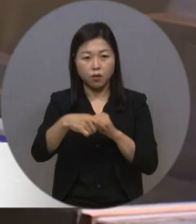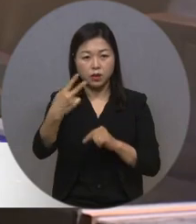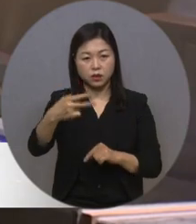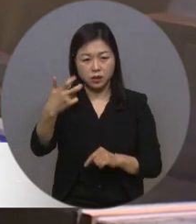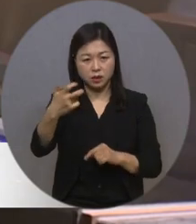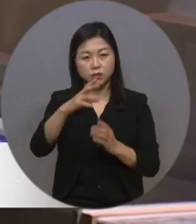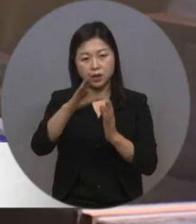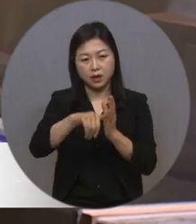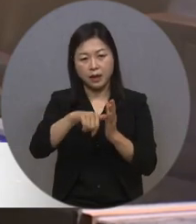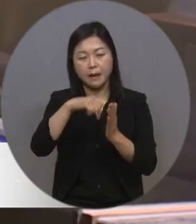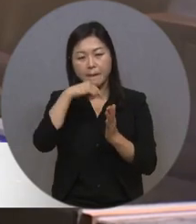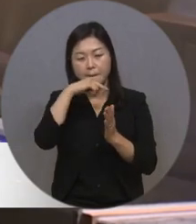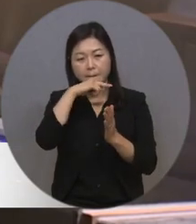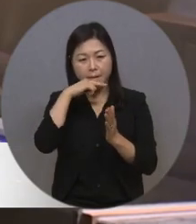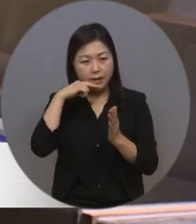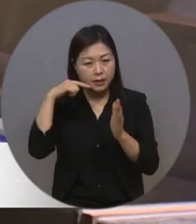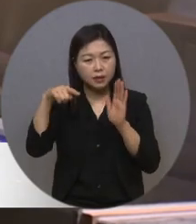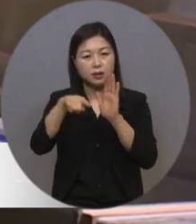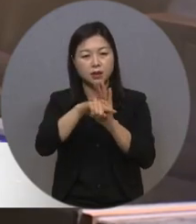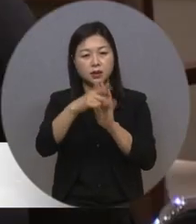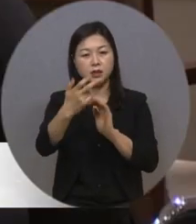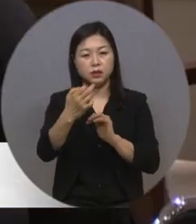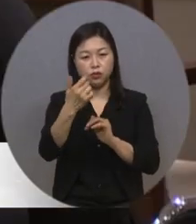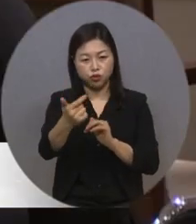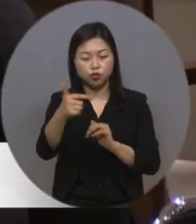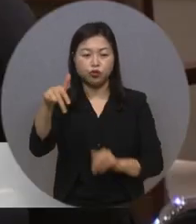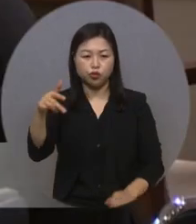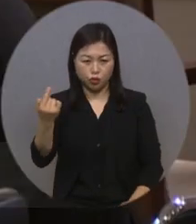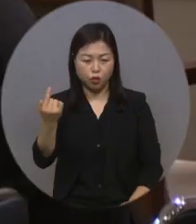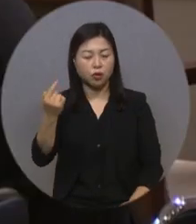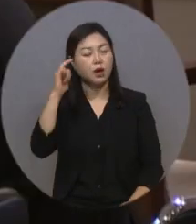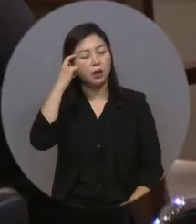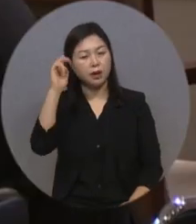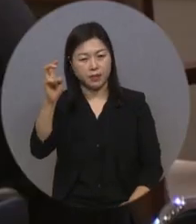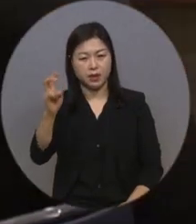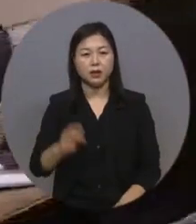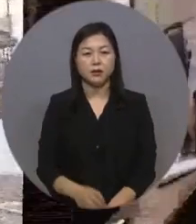수준이 76조 원을 넘을 것으로 예상되는 상황입니다.